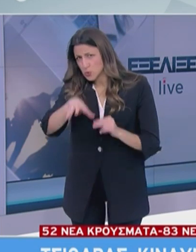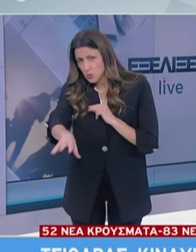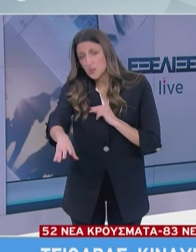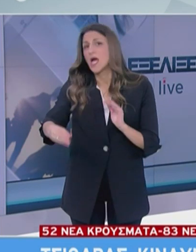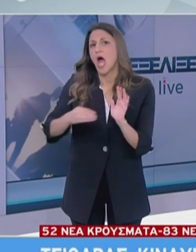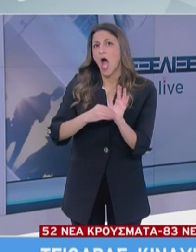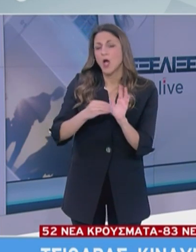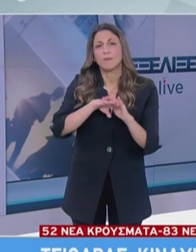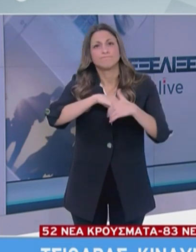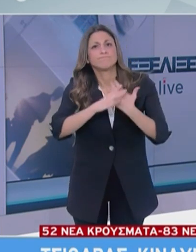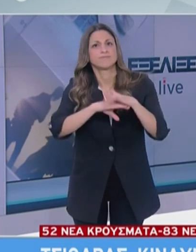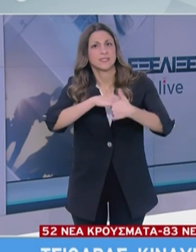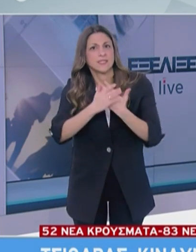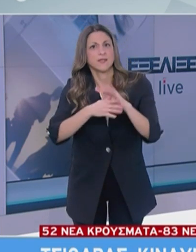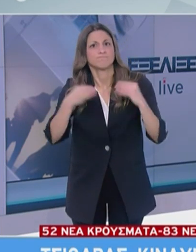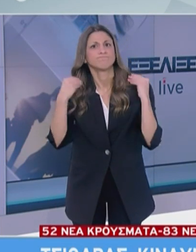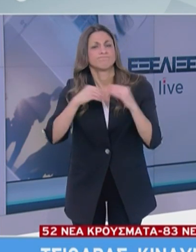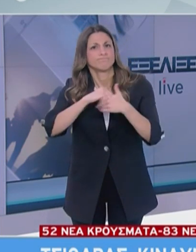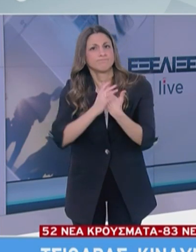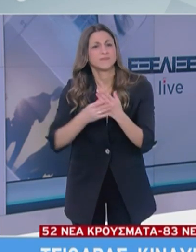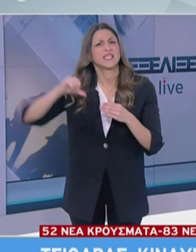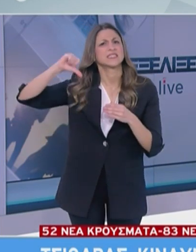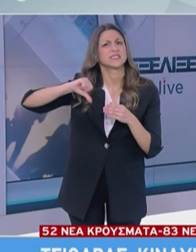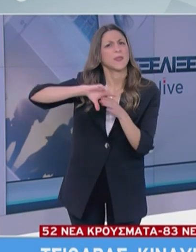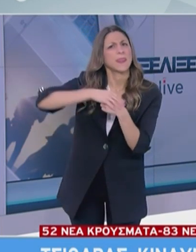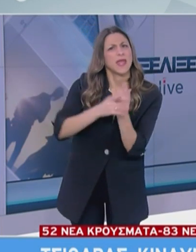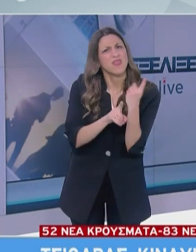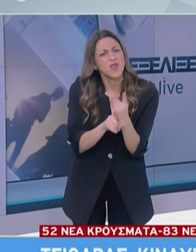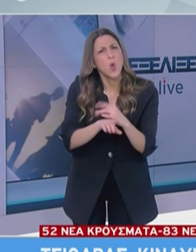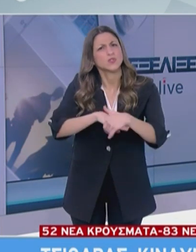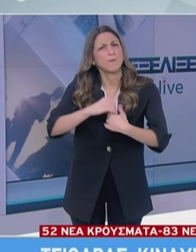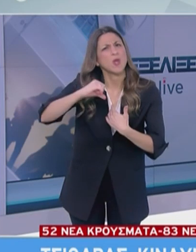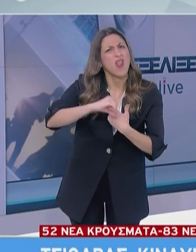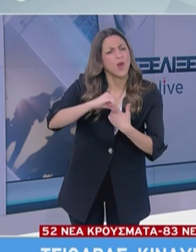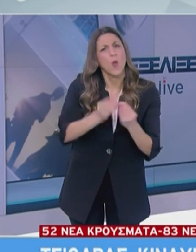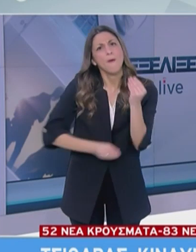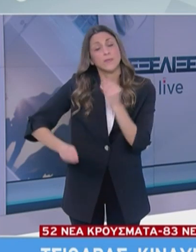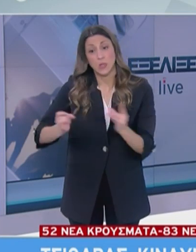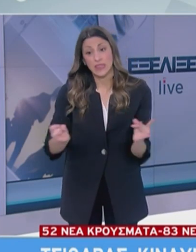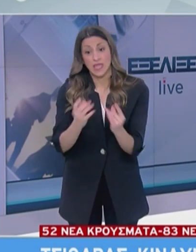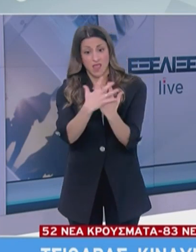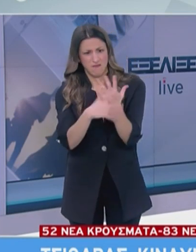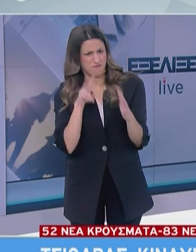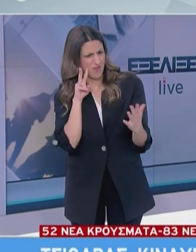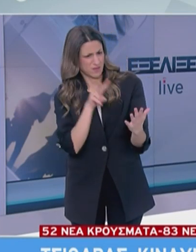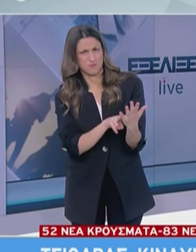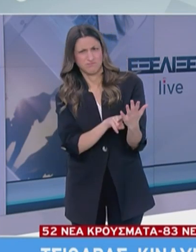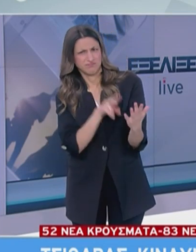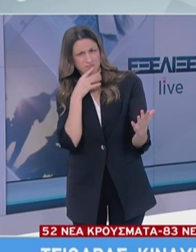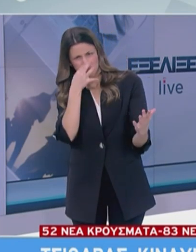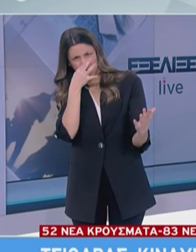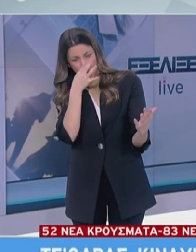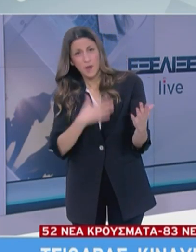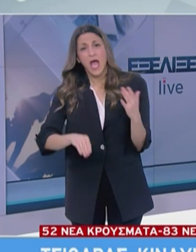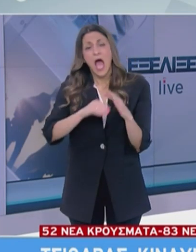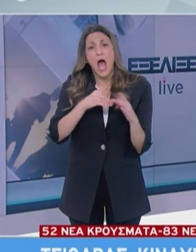εκτελούμε συχνά την υγιεινή των χεριών χρησιμοποιώντας αντισηπτικό ή σαπούνι και νερό, ιδιαίτερα όταν η χέρια μας είναι ορατά βρώμικα, να καλύπτουμε τη